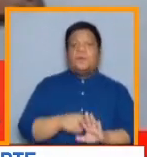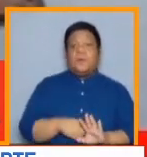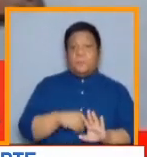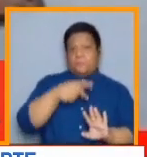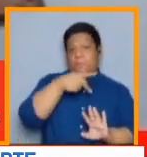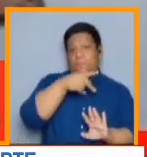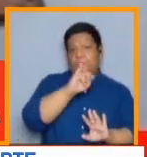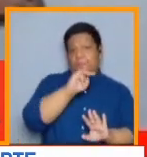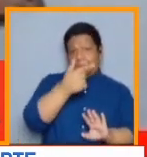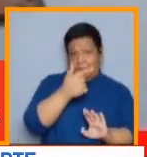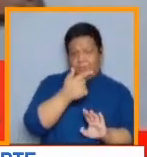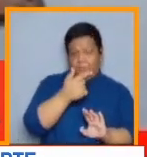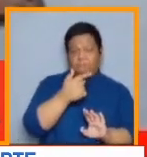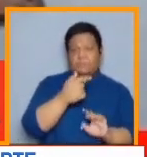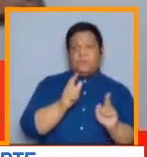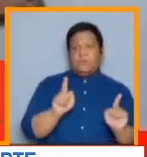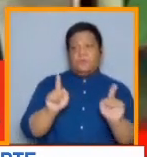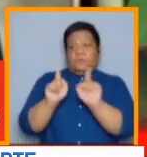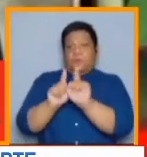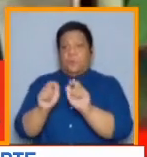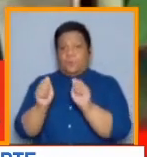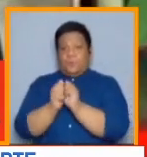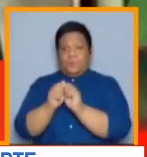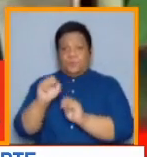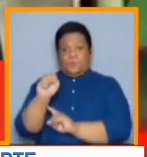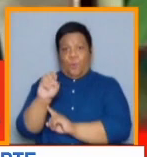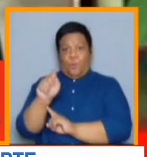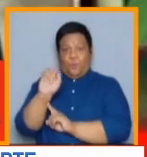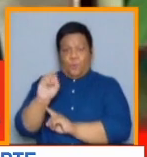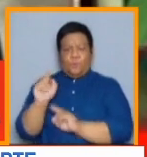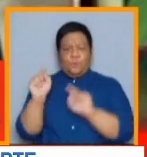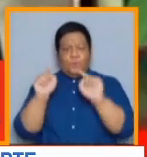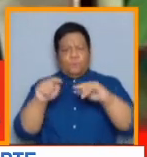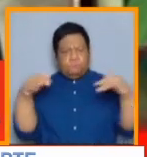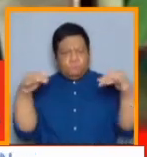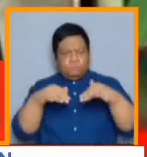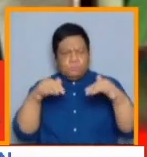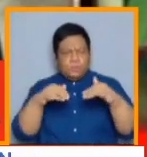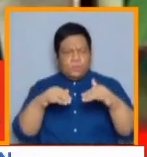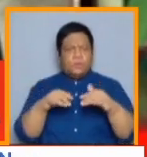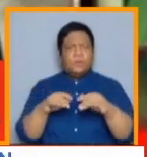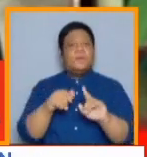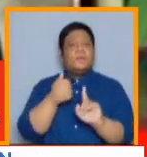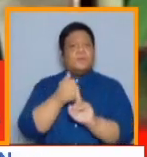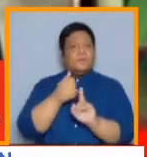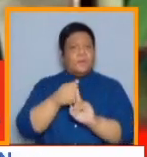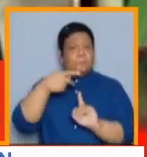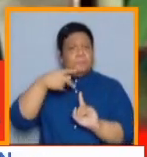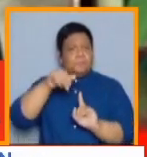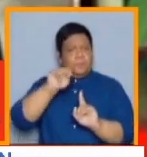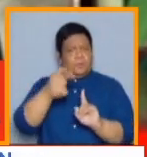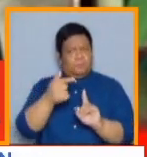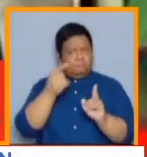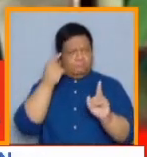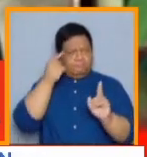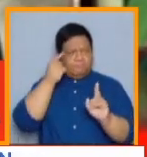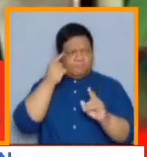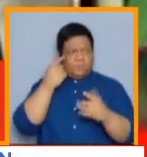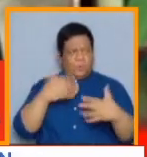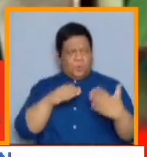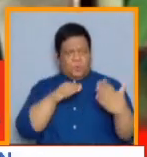Tito Soto kabilang sa mga pinag-usapan ng resolusyon ni Lacson na nagkukondena sa panghihimasok ng China sa ating teritoryo